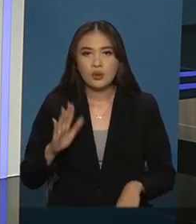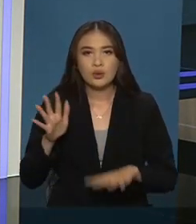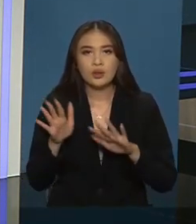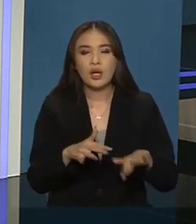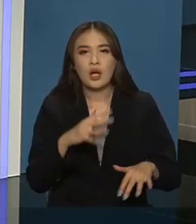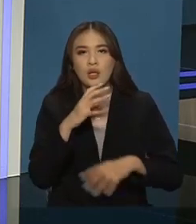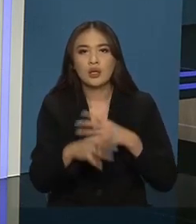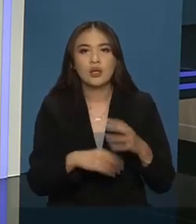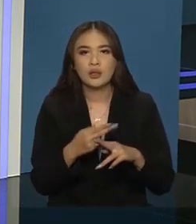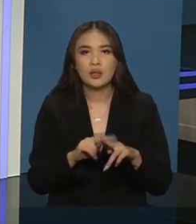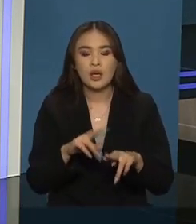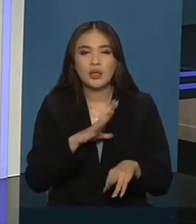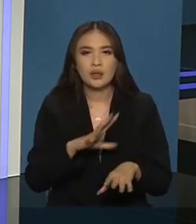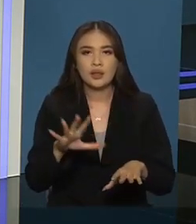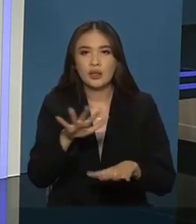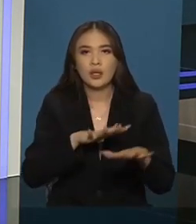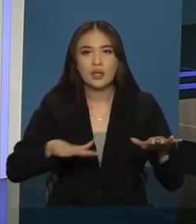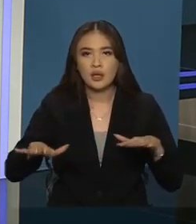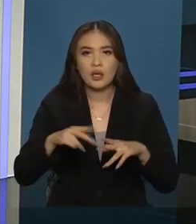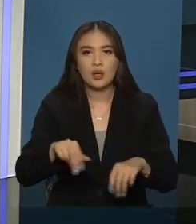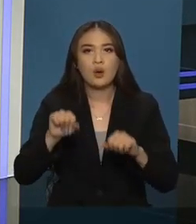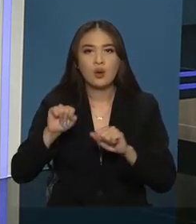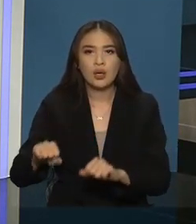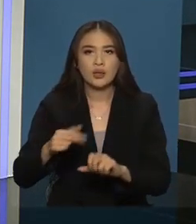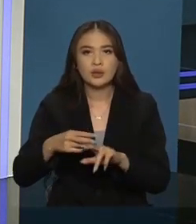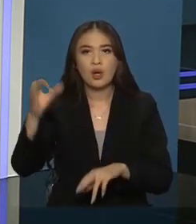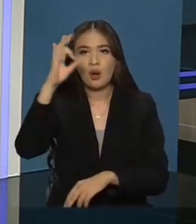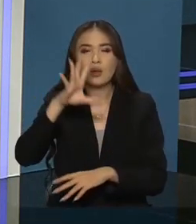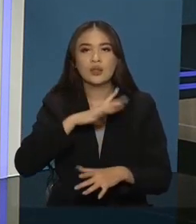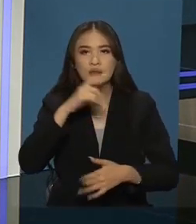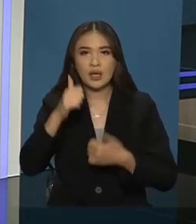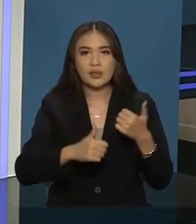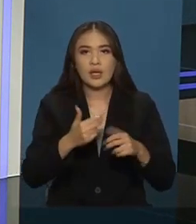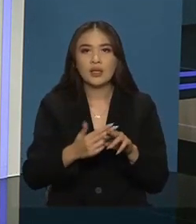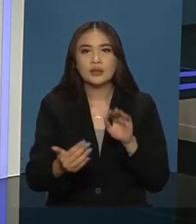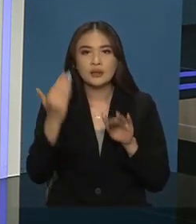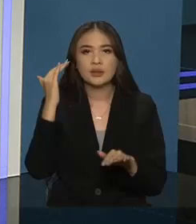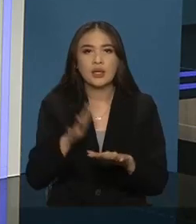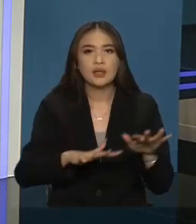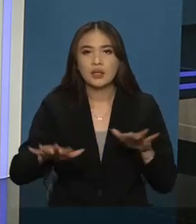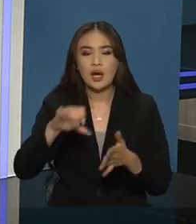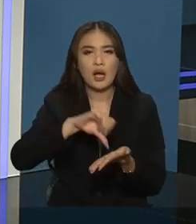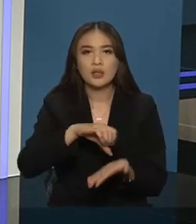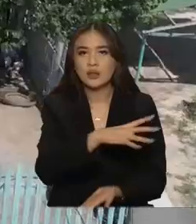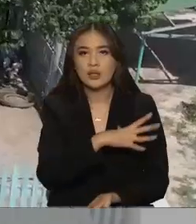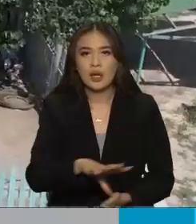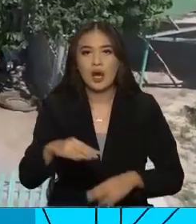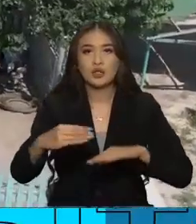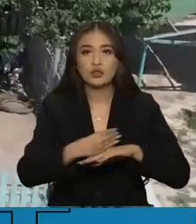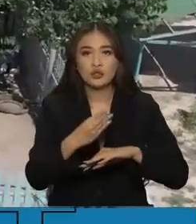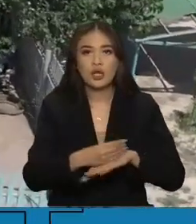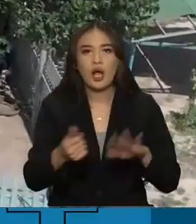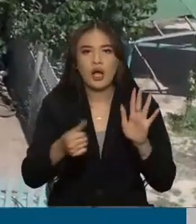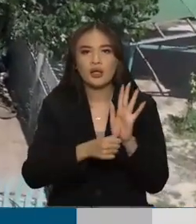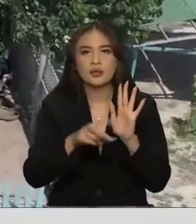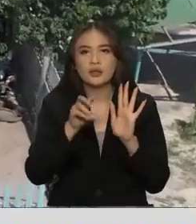байқауда ел намысын қорғайды. Ерекше атап кетерлік жайт, бұл сайысқа бұған дейін біздің елден ешкім қатыспаған. Ерлі зайыптылар 6